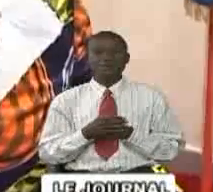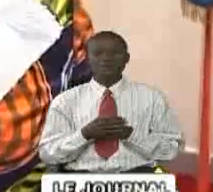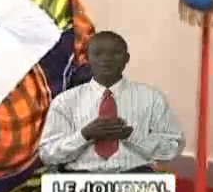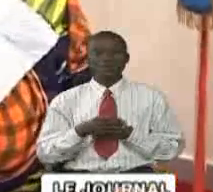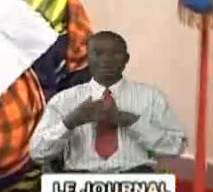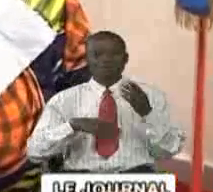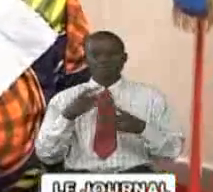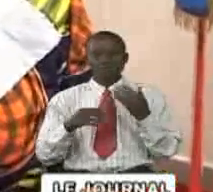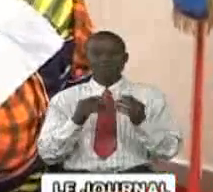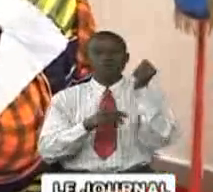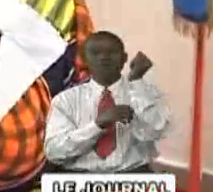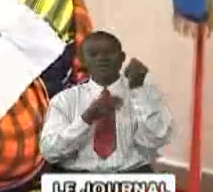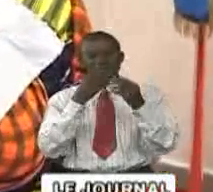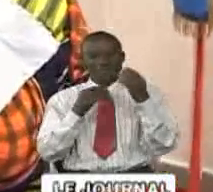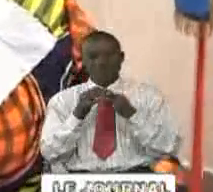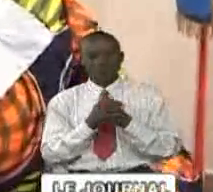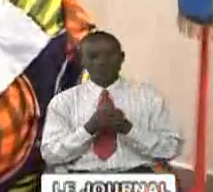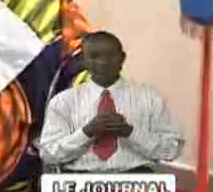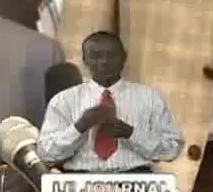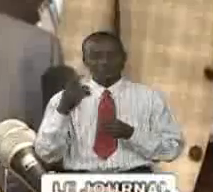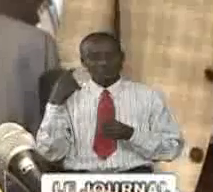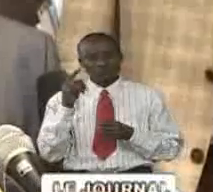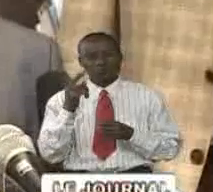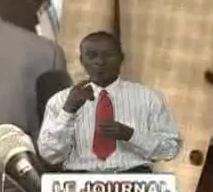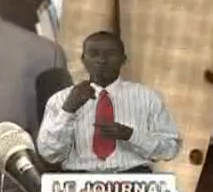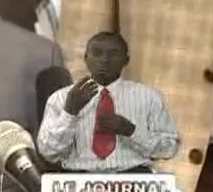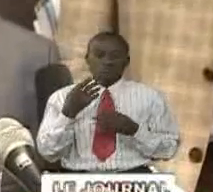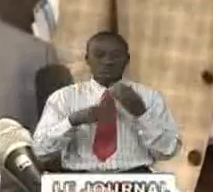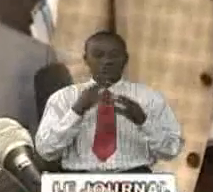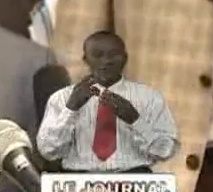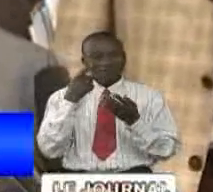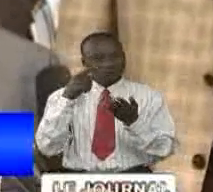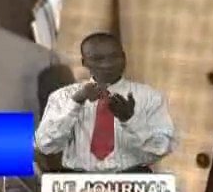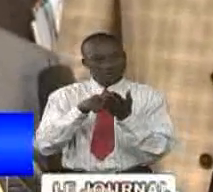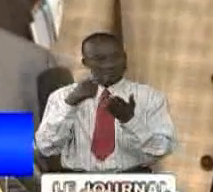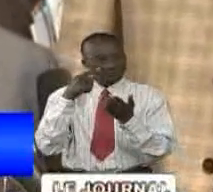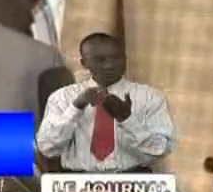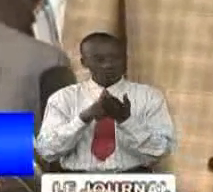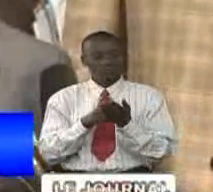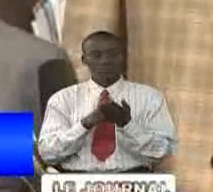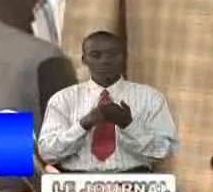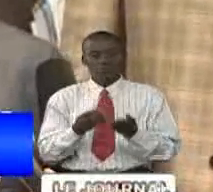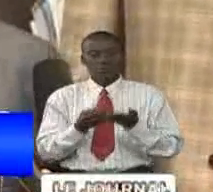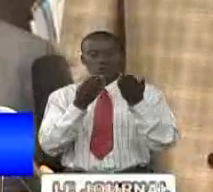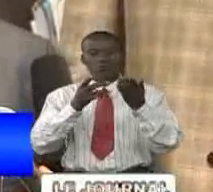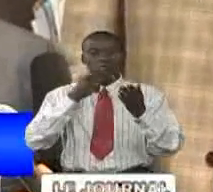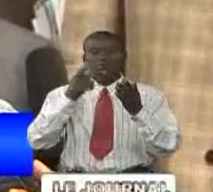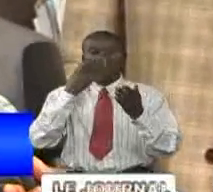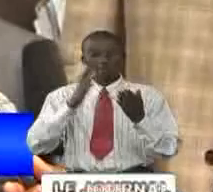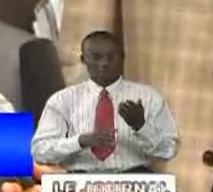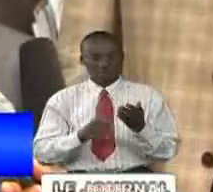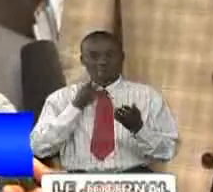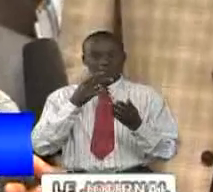humanitaires, consistait à faire approuver les observations à transmettre au Parlement de manière à